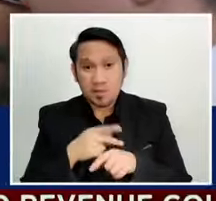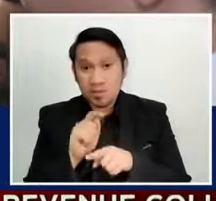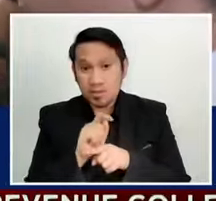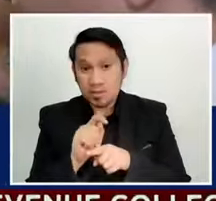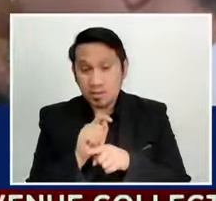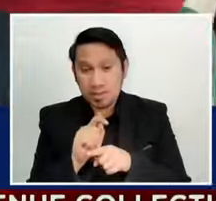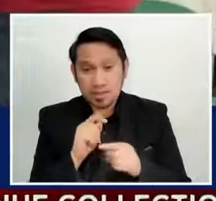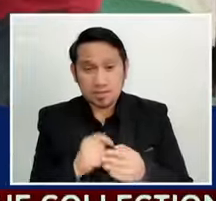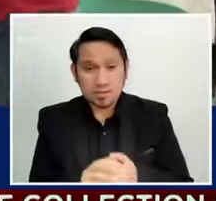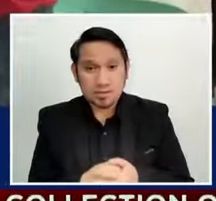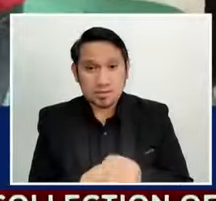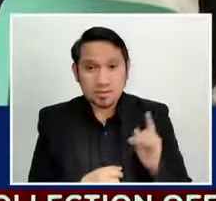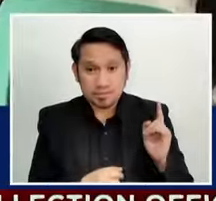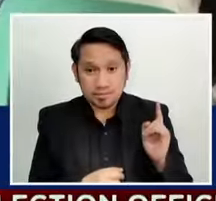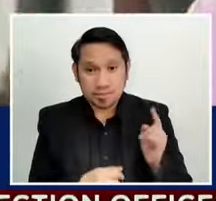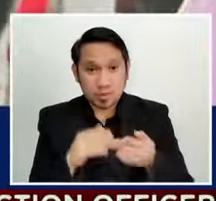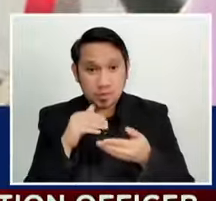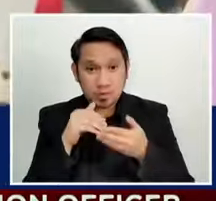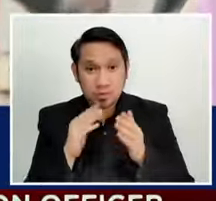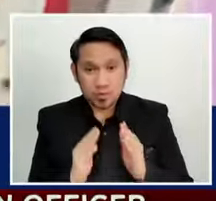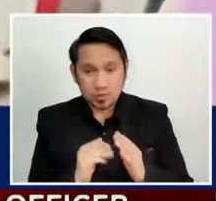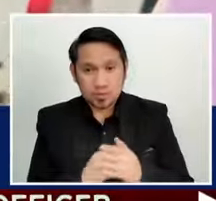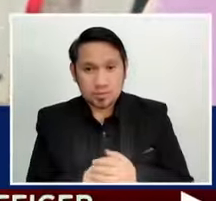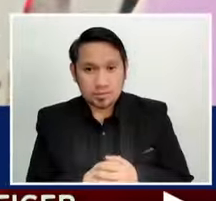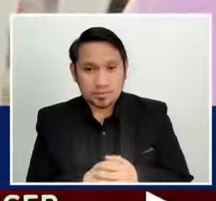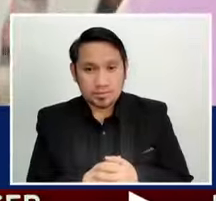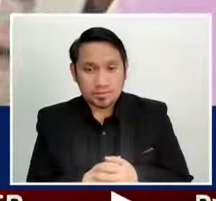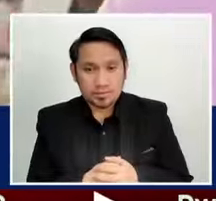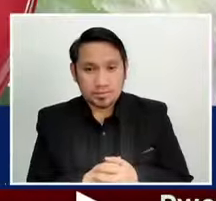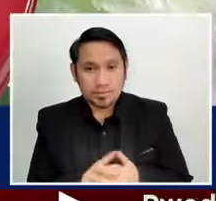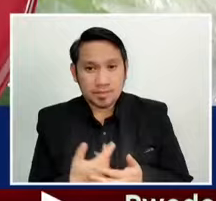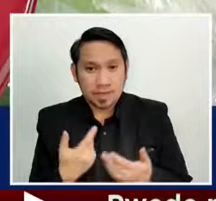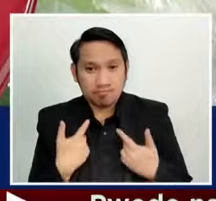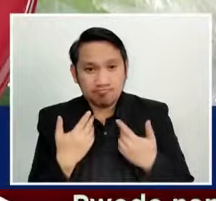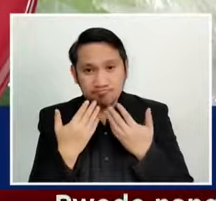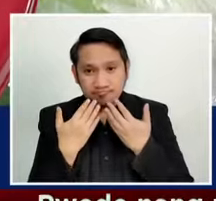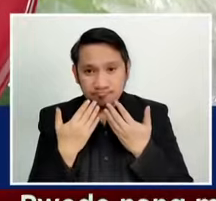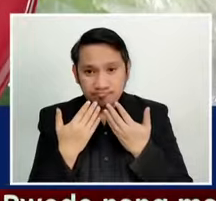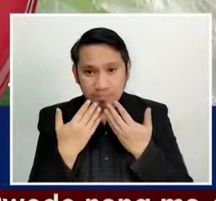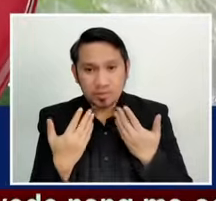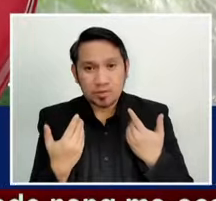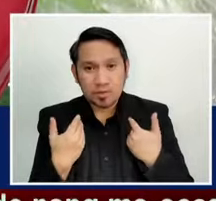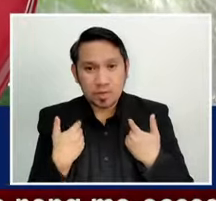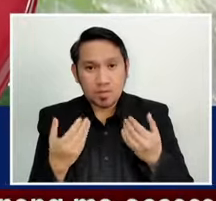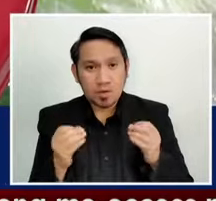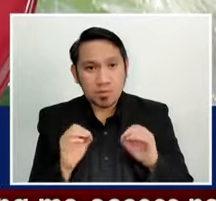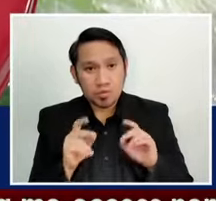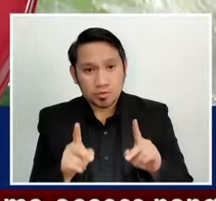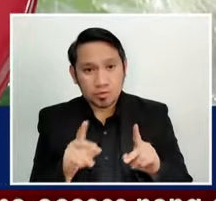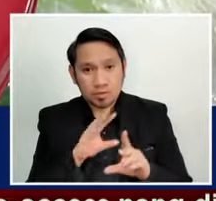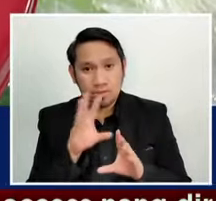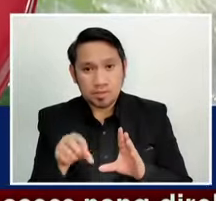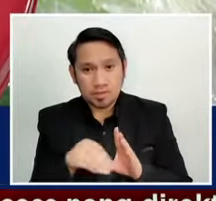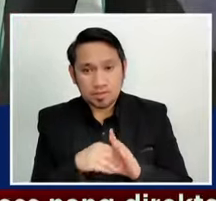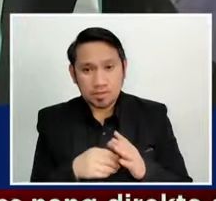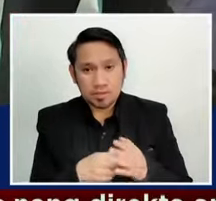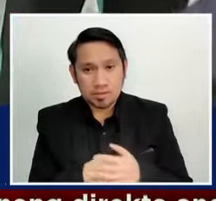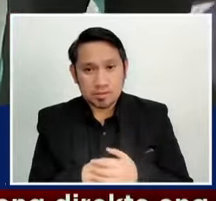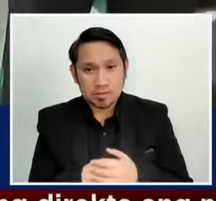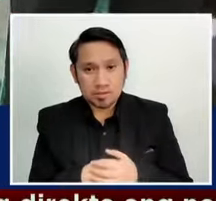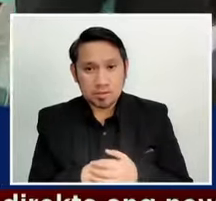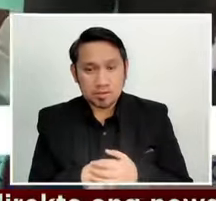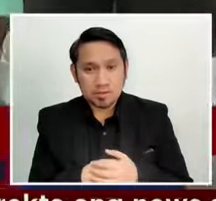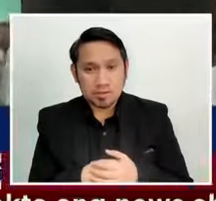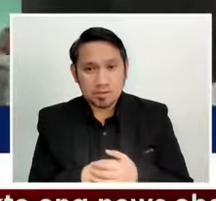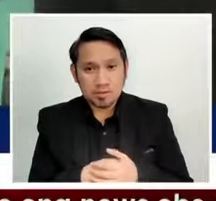ng Kaunlaran High School na sina Sean at Nicole nagpapasalamat sa pagkakataong makasali. 24/7 na sa social media.